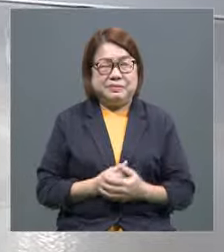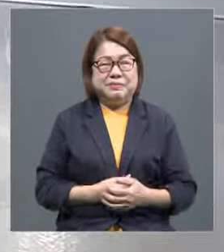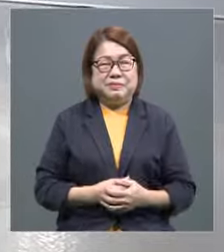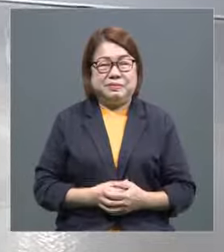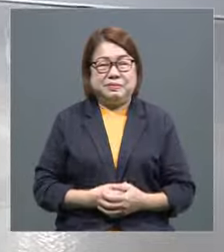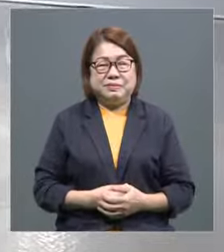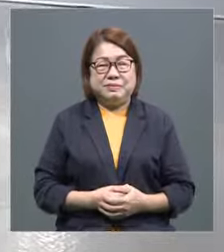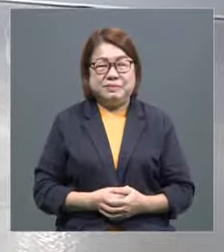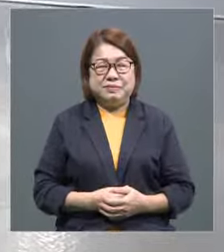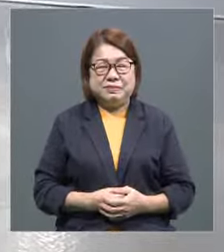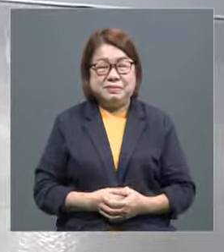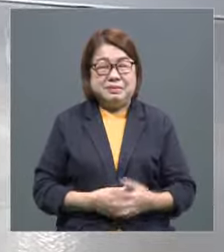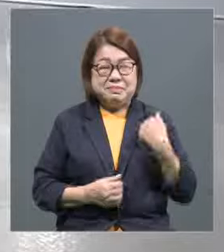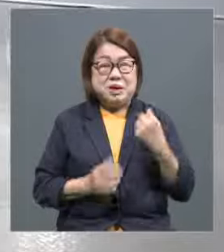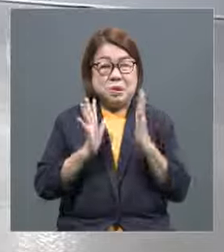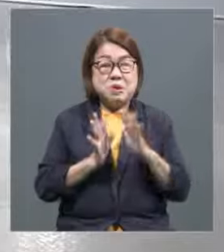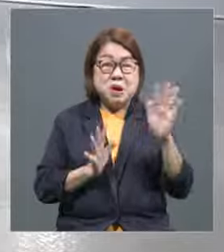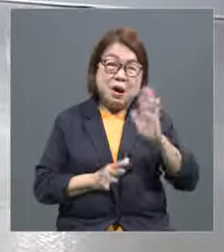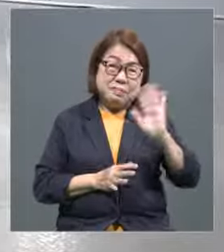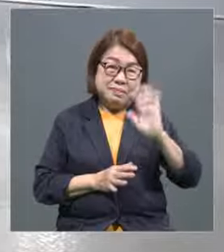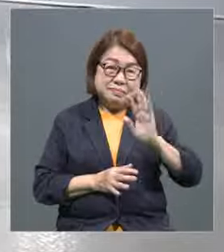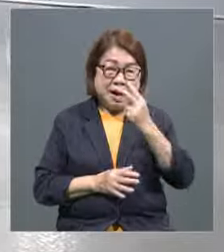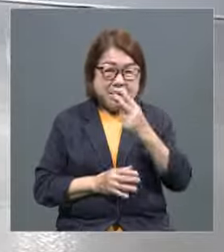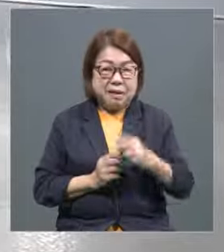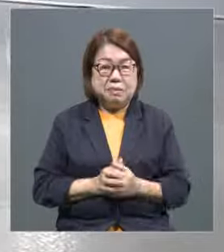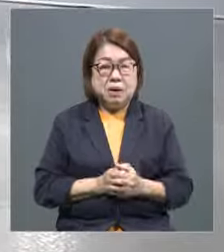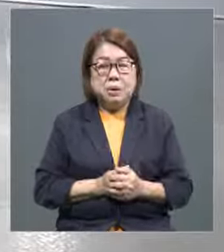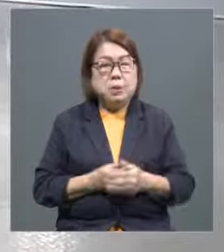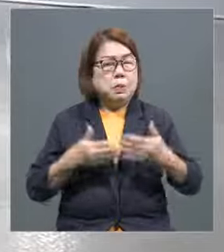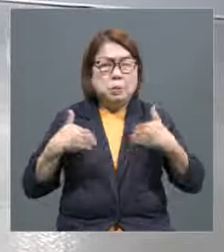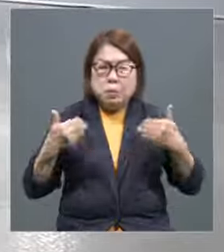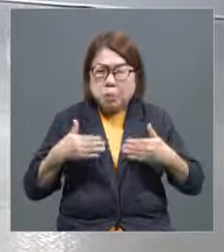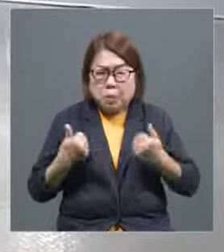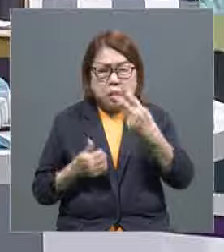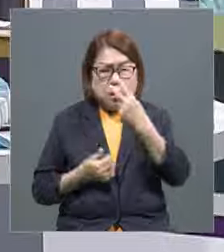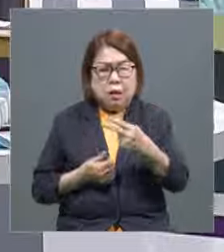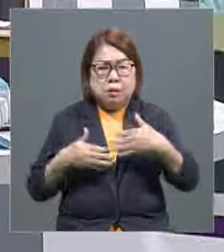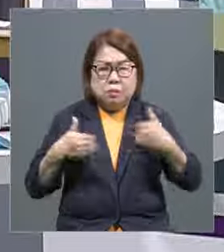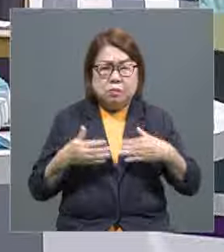ะเห็นไหม โอ้มากันแน่นๆเลยนะครับ โอ้แต่ละคนนี่สนุกสนานกันมากทีเดียวว ันแรงวัยรุ่นจริง